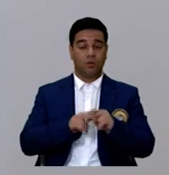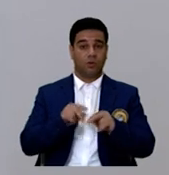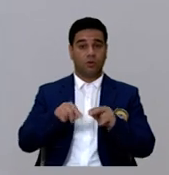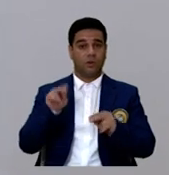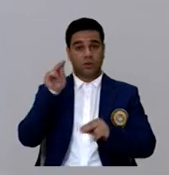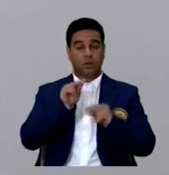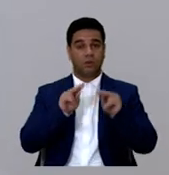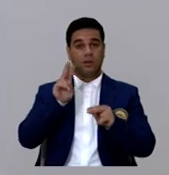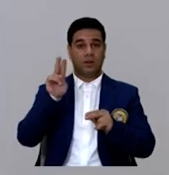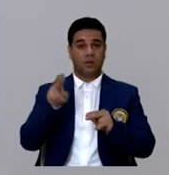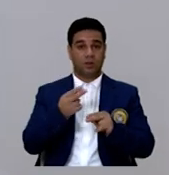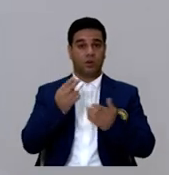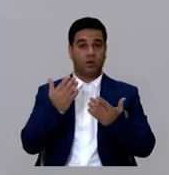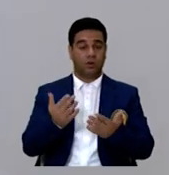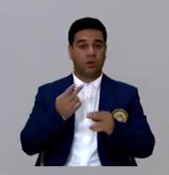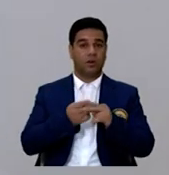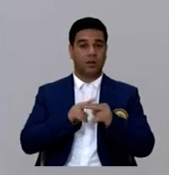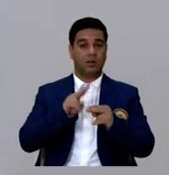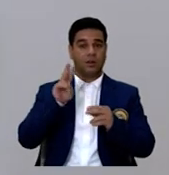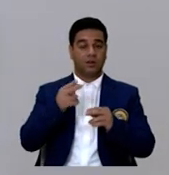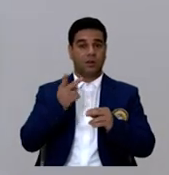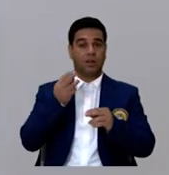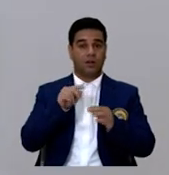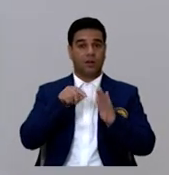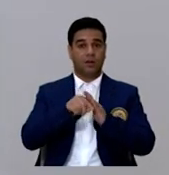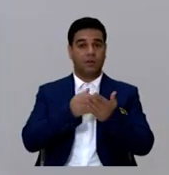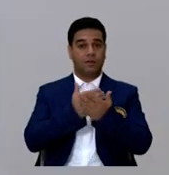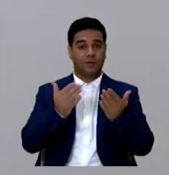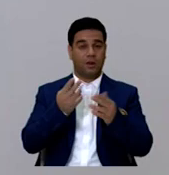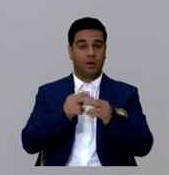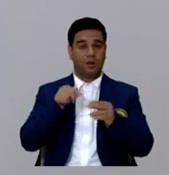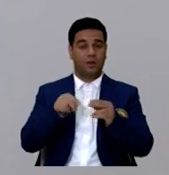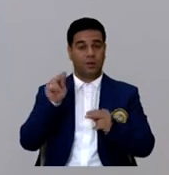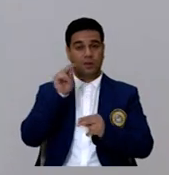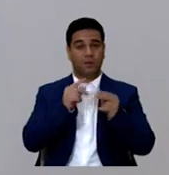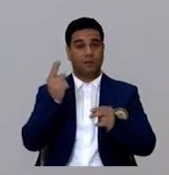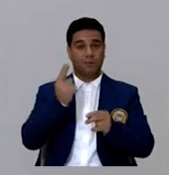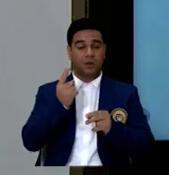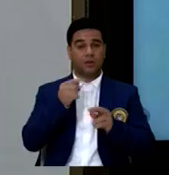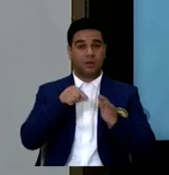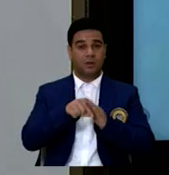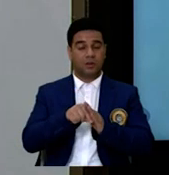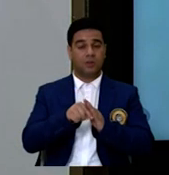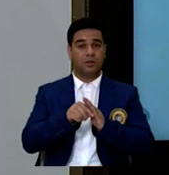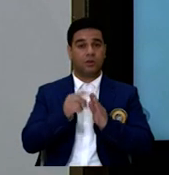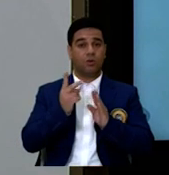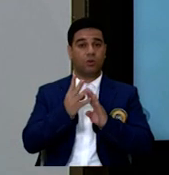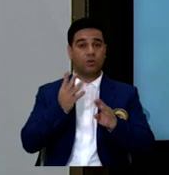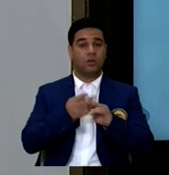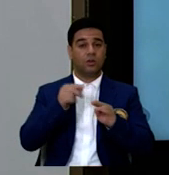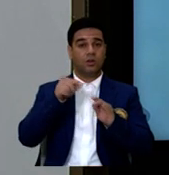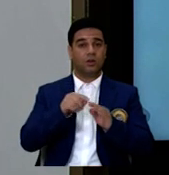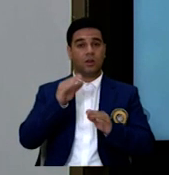darsimiz 2 soatga mo'ljallanganligi uchun siz ushbu darsimizning 1-soatida nerv